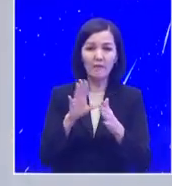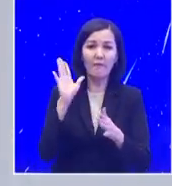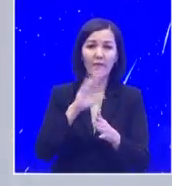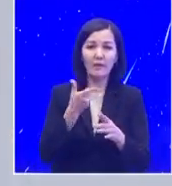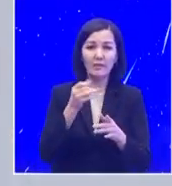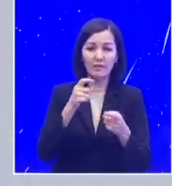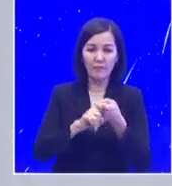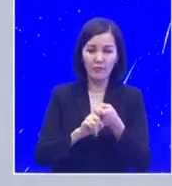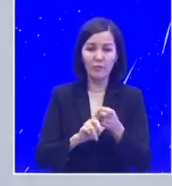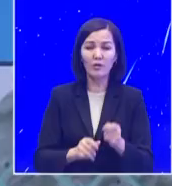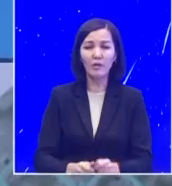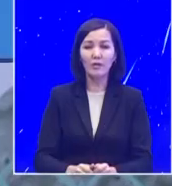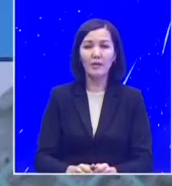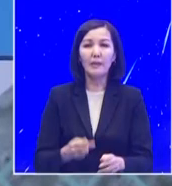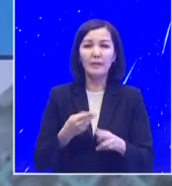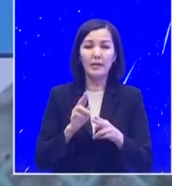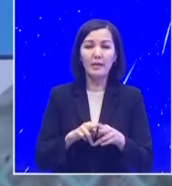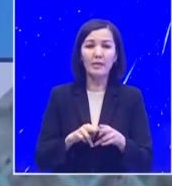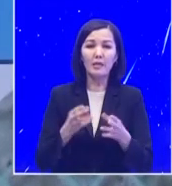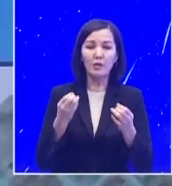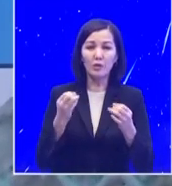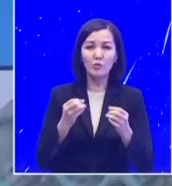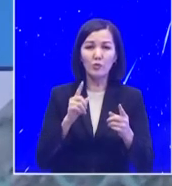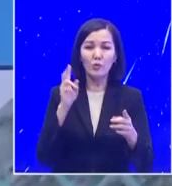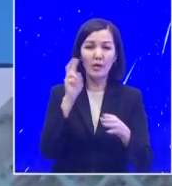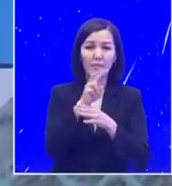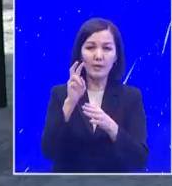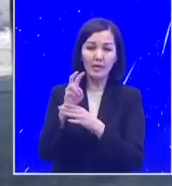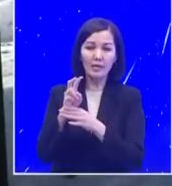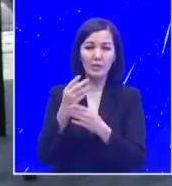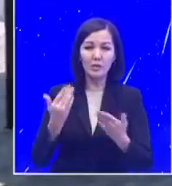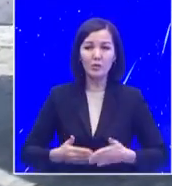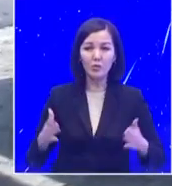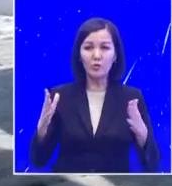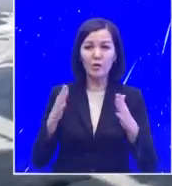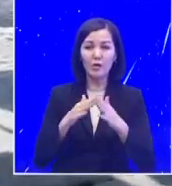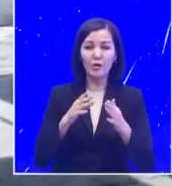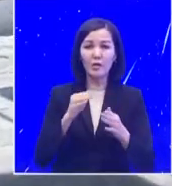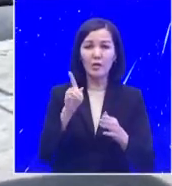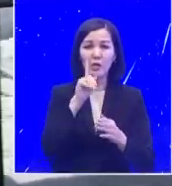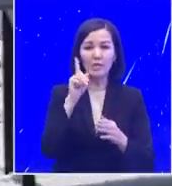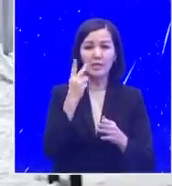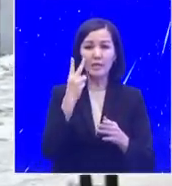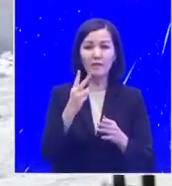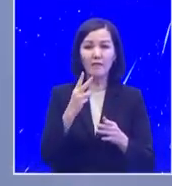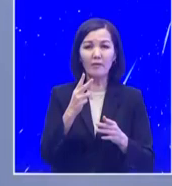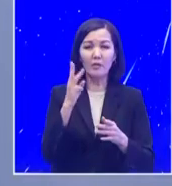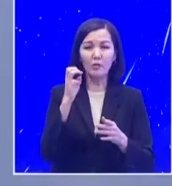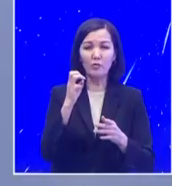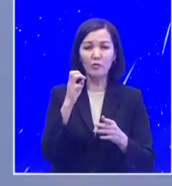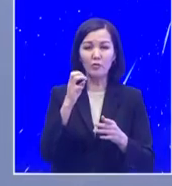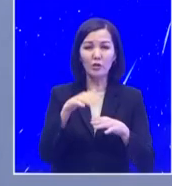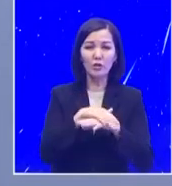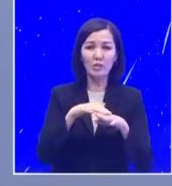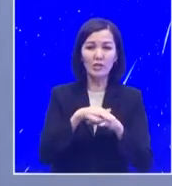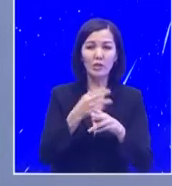природным газом и питьевой водой. На этой ноте продолжился объезд главы региона в жилой массив Жастар-2. Более 300 жителей этого населенного